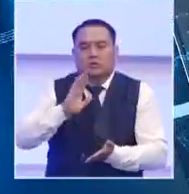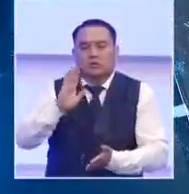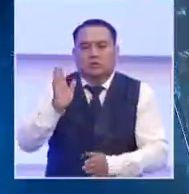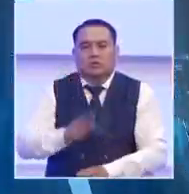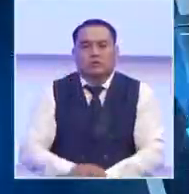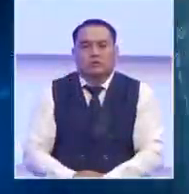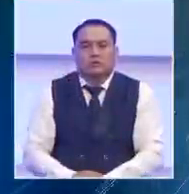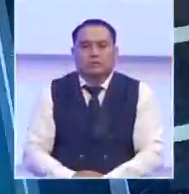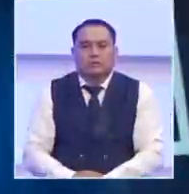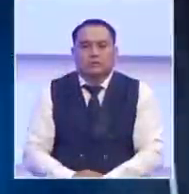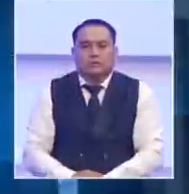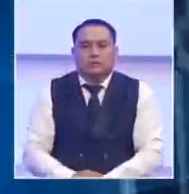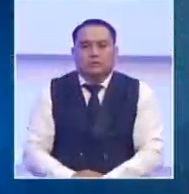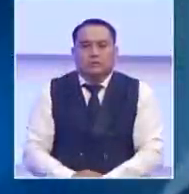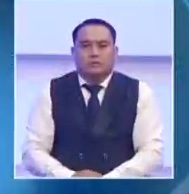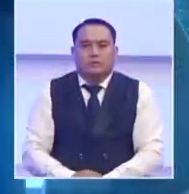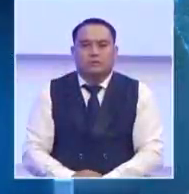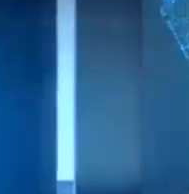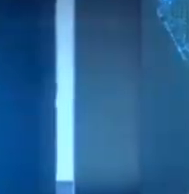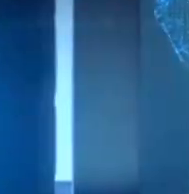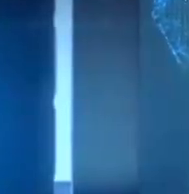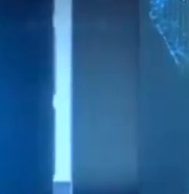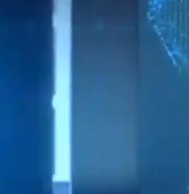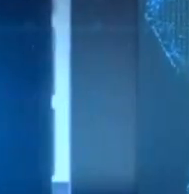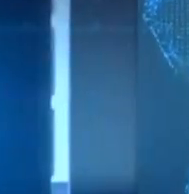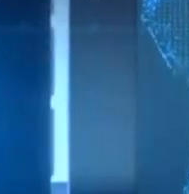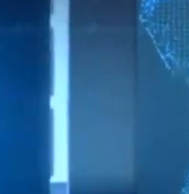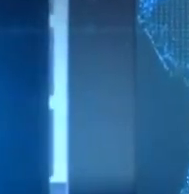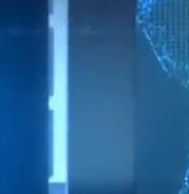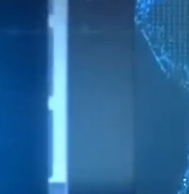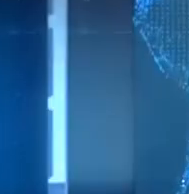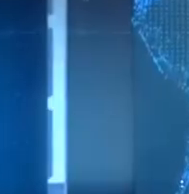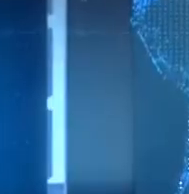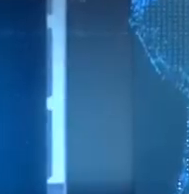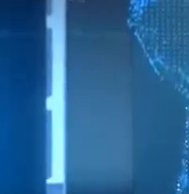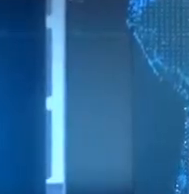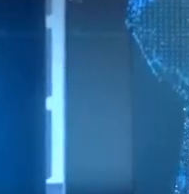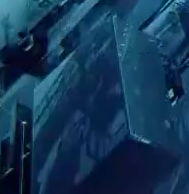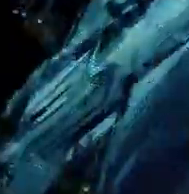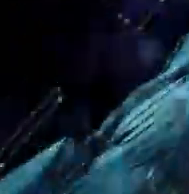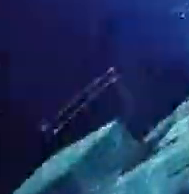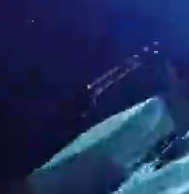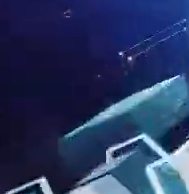көрмек. Елена Серікбайқызы, Абзал Нүсіп, Жетісу телеарнасы, Панфилов ауданынан.